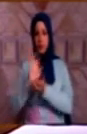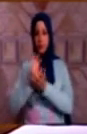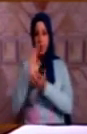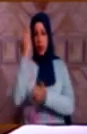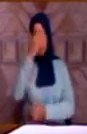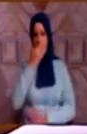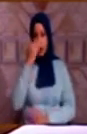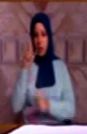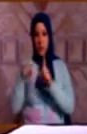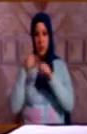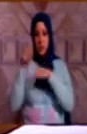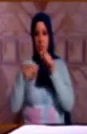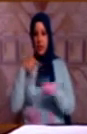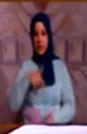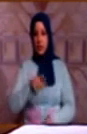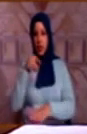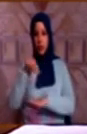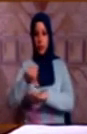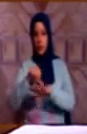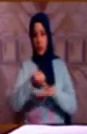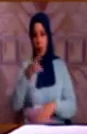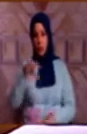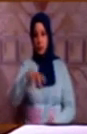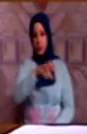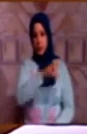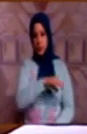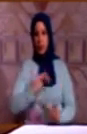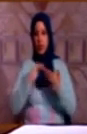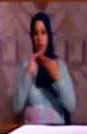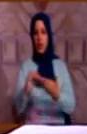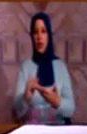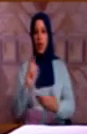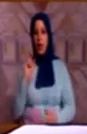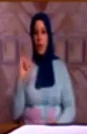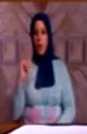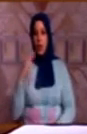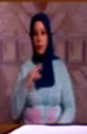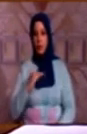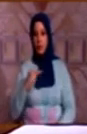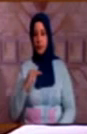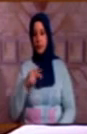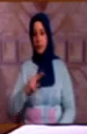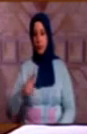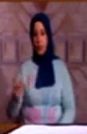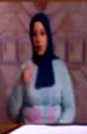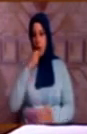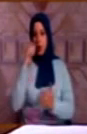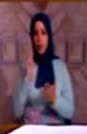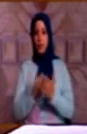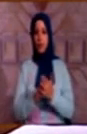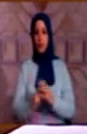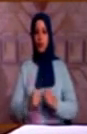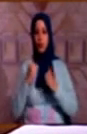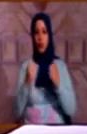ست دول اكثر احتياجا لهذه الحبوب من القرارات الشجاعه ومن القرارات الجيده وكمان